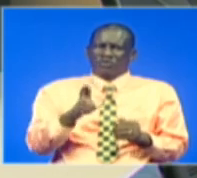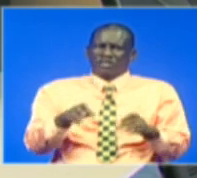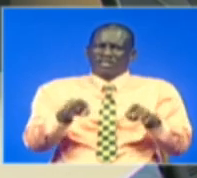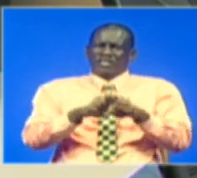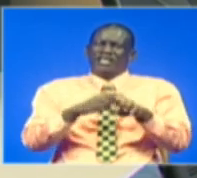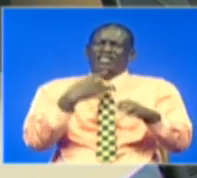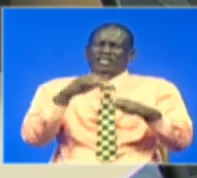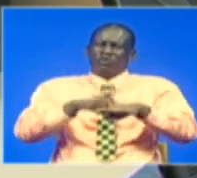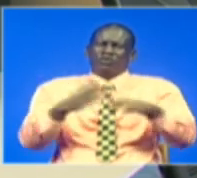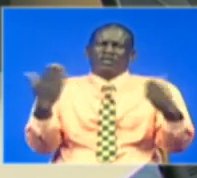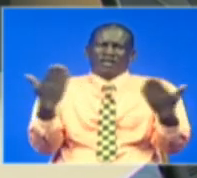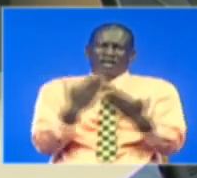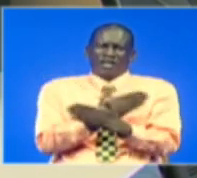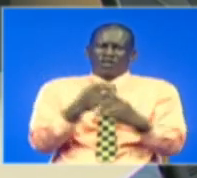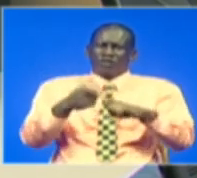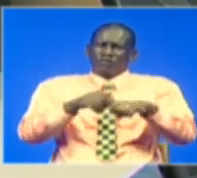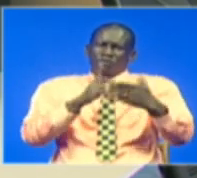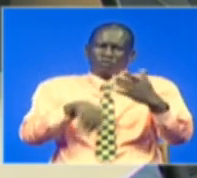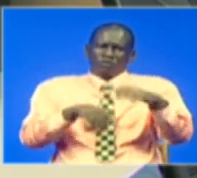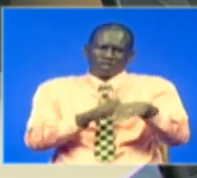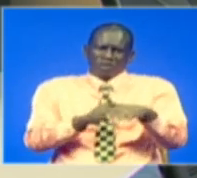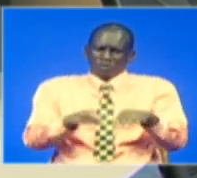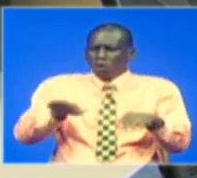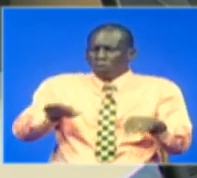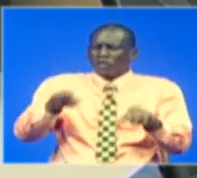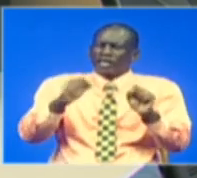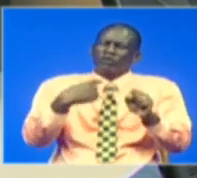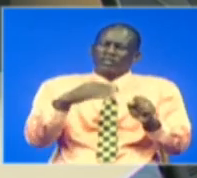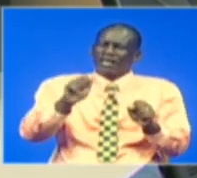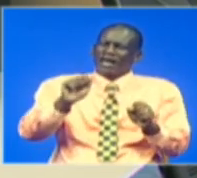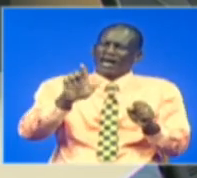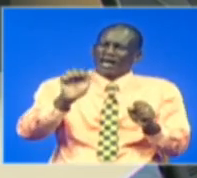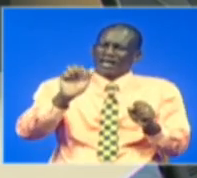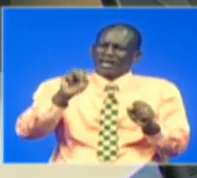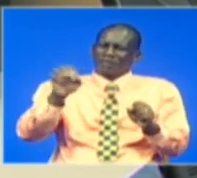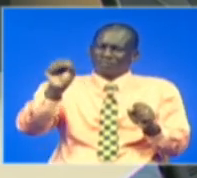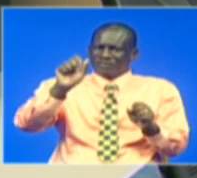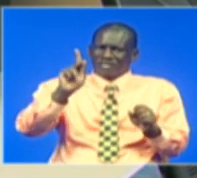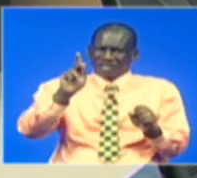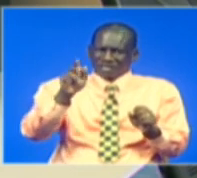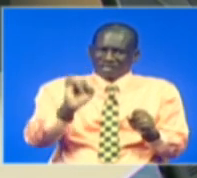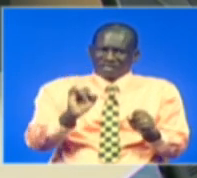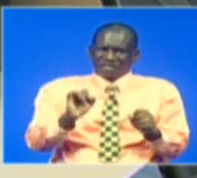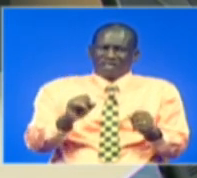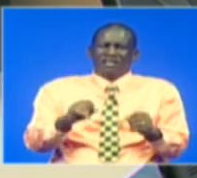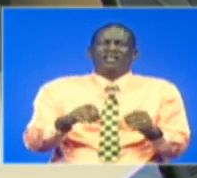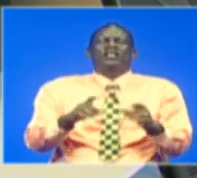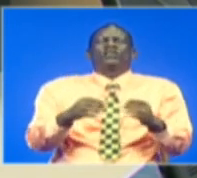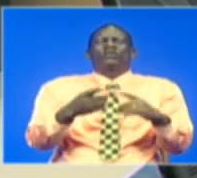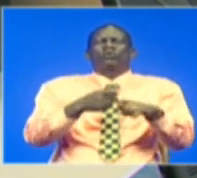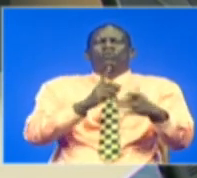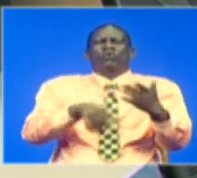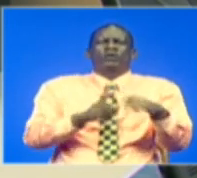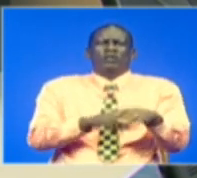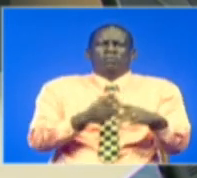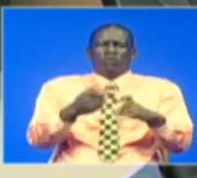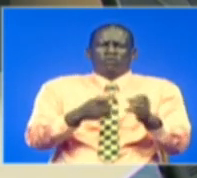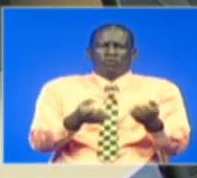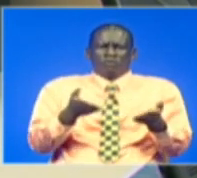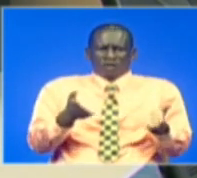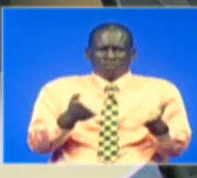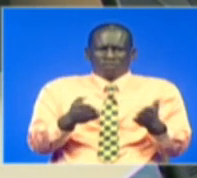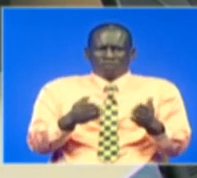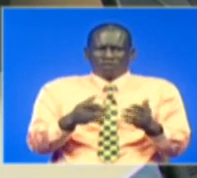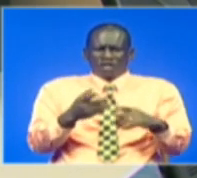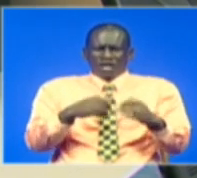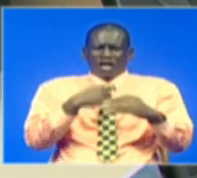usiku mwema. Na ni kuanzia saa ngapi? Asubuhi naweza sema alamsiki saa 7? Haiwezekani. Bila shaka. Kuanzia saa ngapi? Kuanzia tayari magharibi,